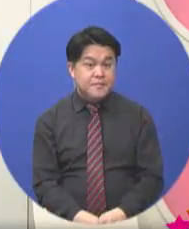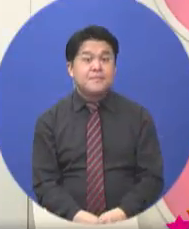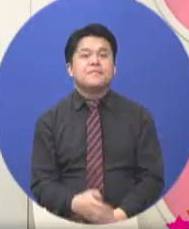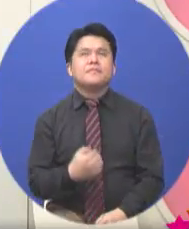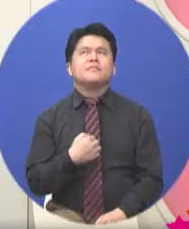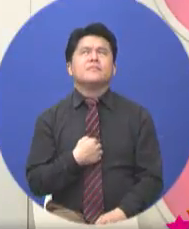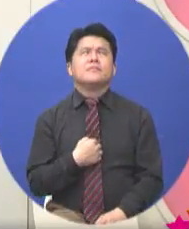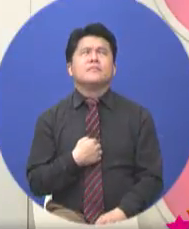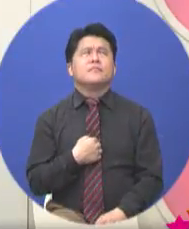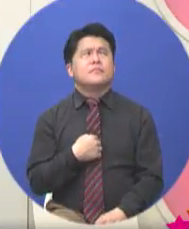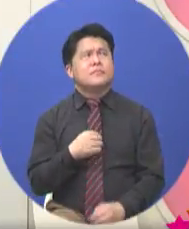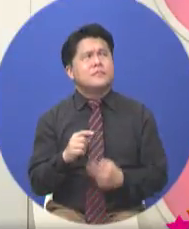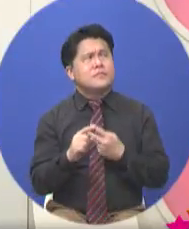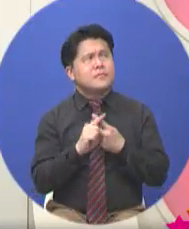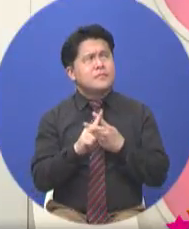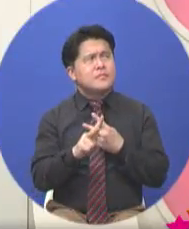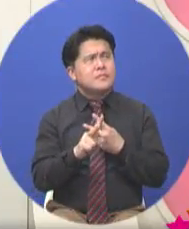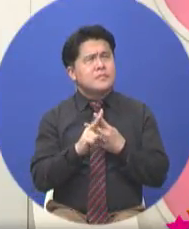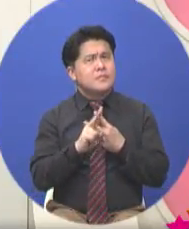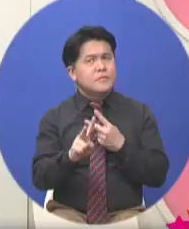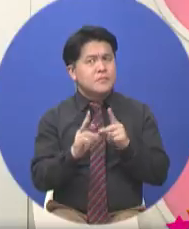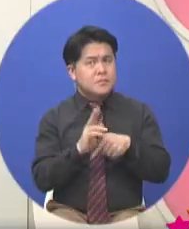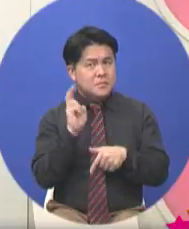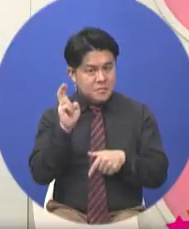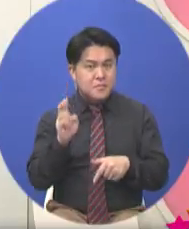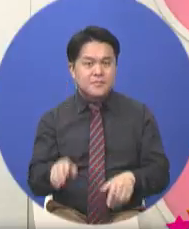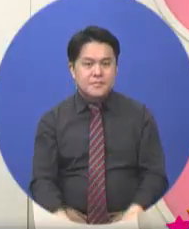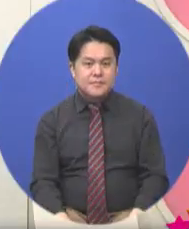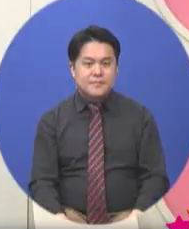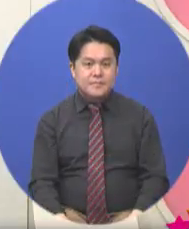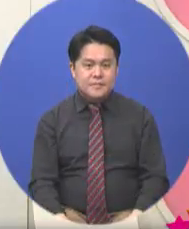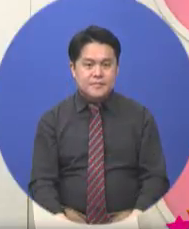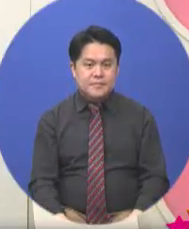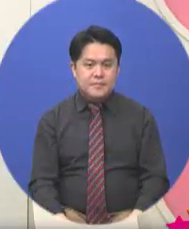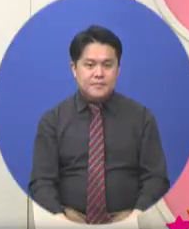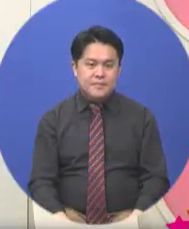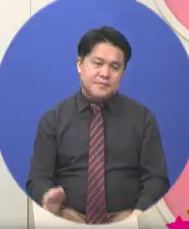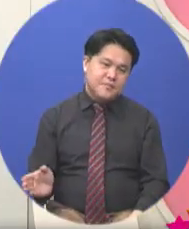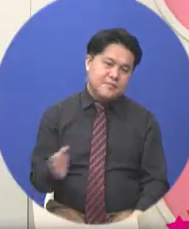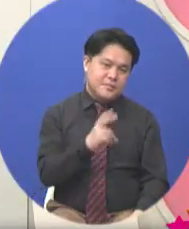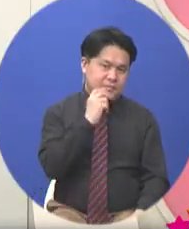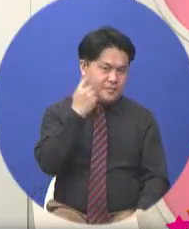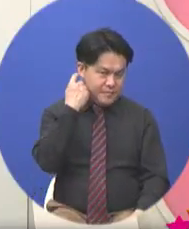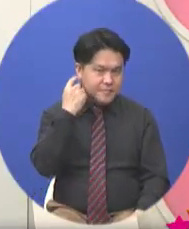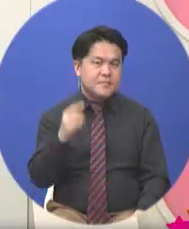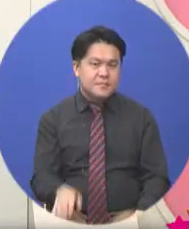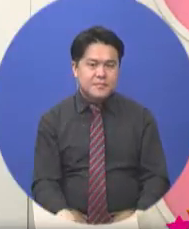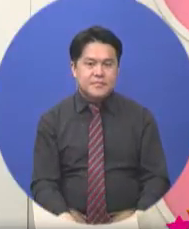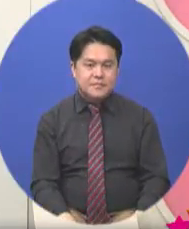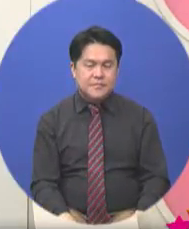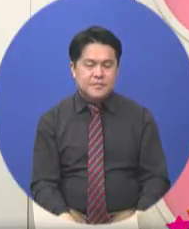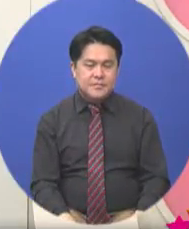내가 한 그때 중학교 2학년 때 아. 그때부터 그렇게 들었죠. 네.